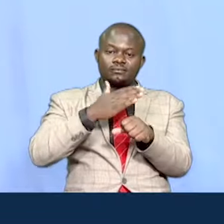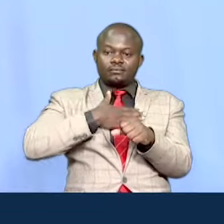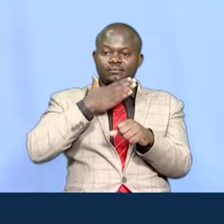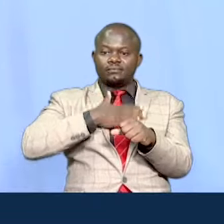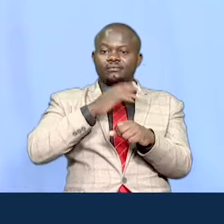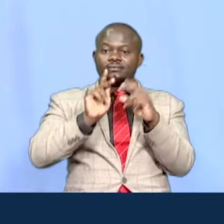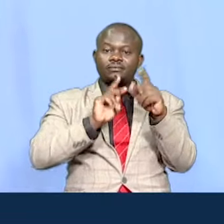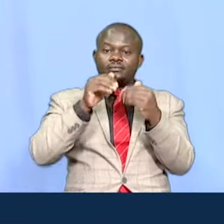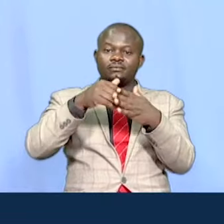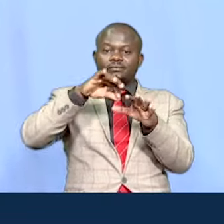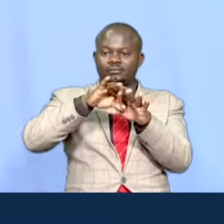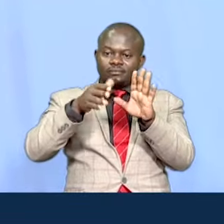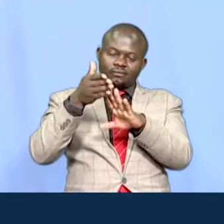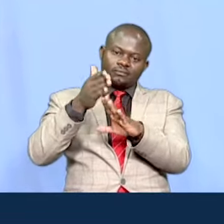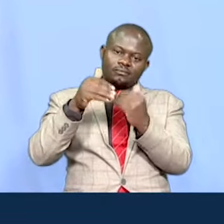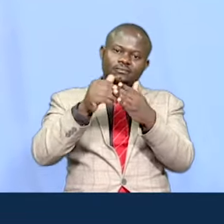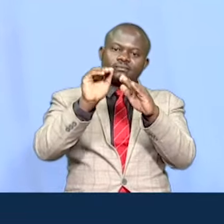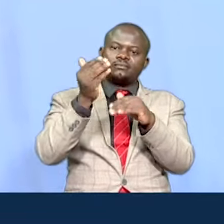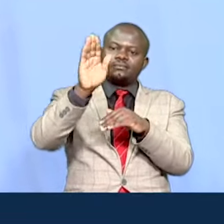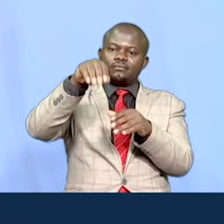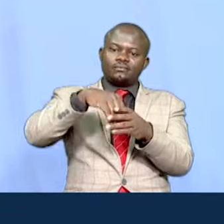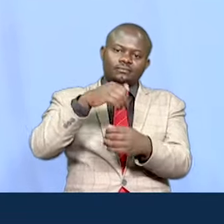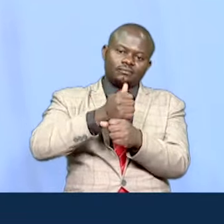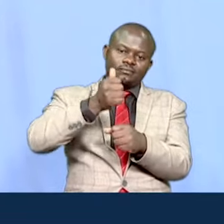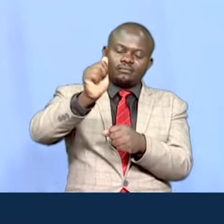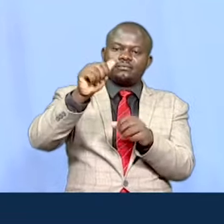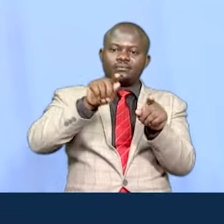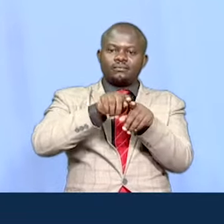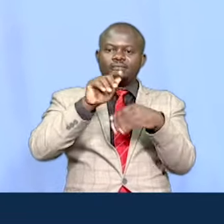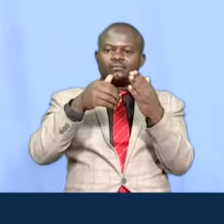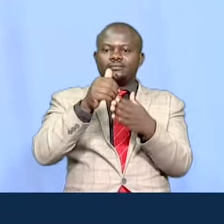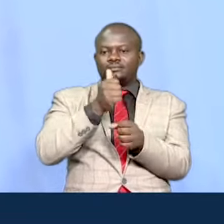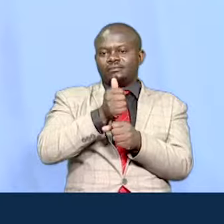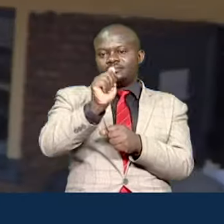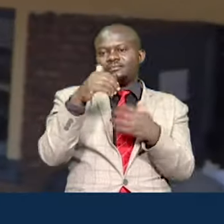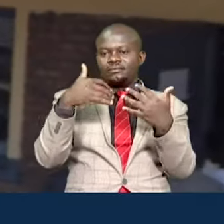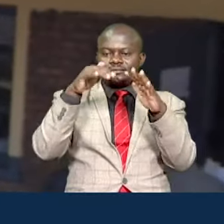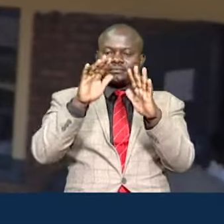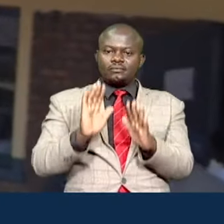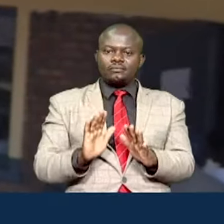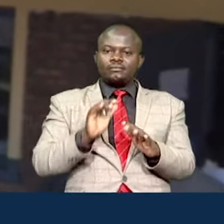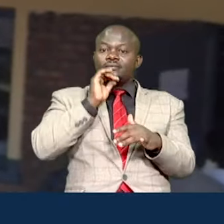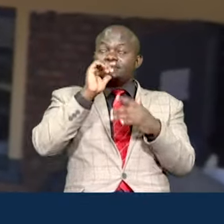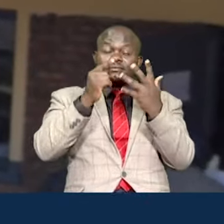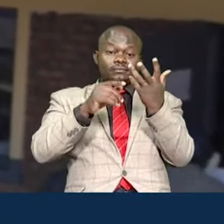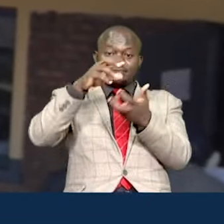bari gutora bihuta bajya gusubira mu mirimo yabo nk'abantu bikorera. Ni byiza cyane. Nta kintu